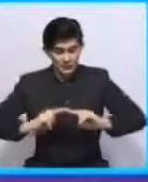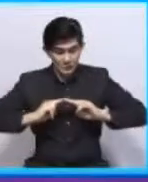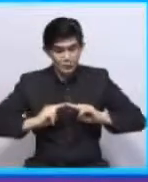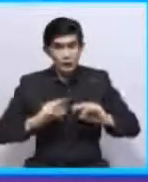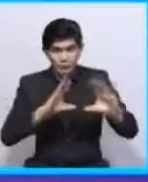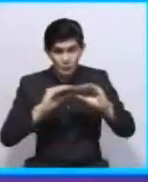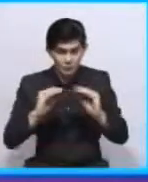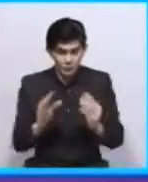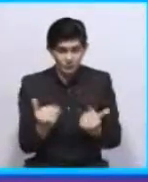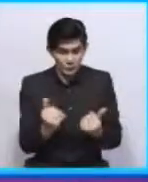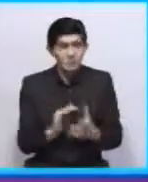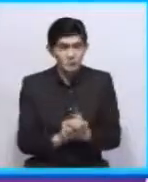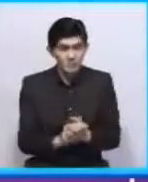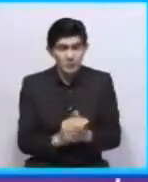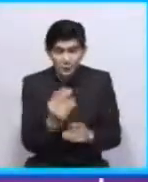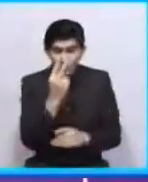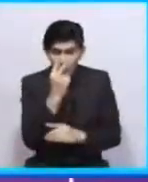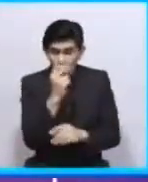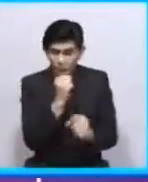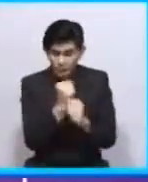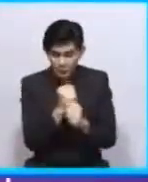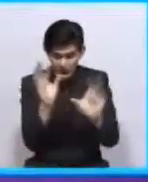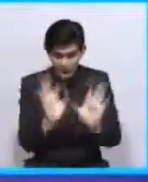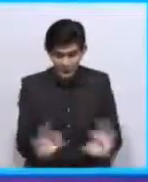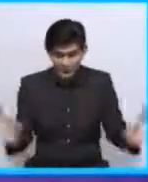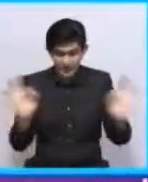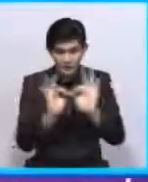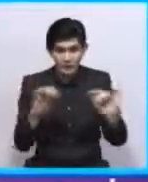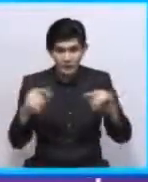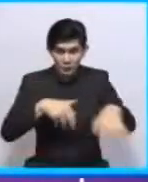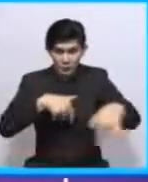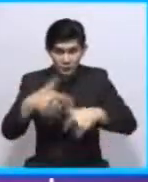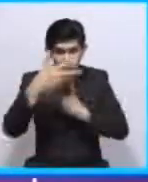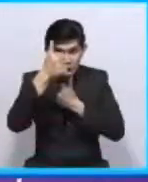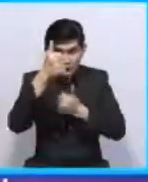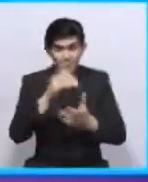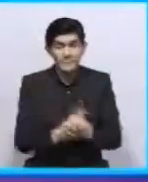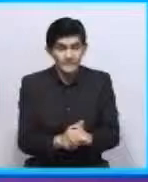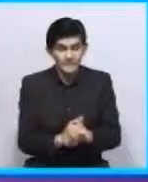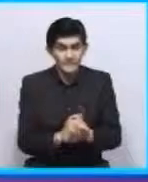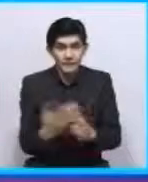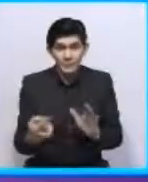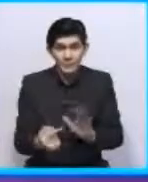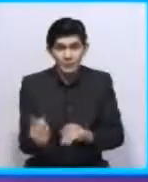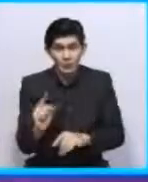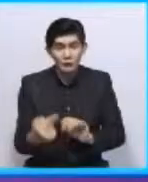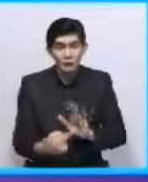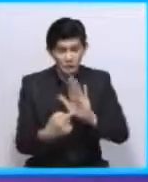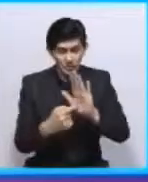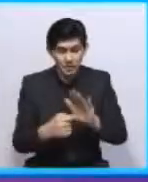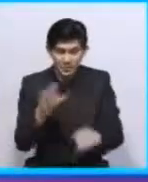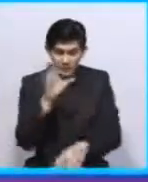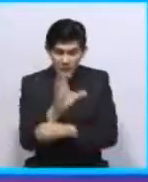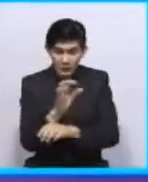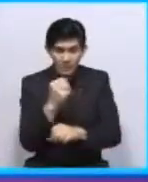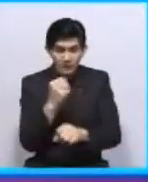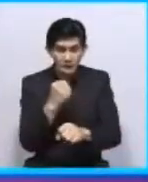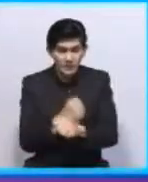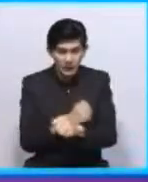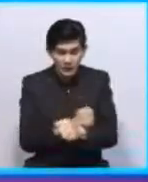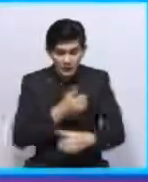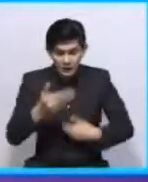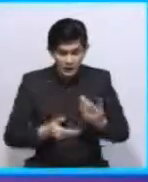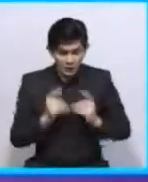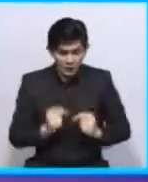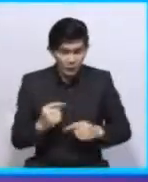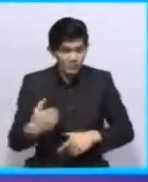ซึ่งการประชุมครั้งนี้ค่ะก็จะเป็นการติดตามงานในคดีสำคัญที่สาธารณชนให้ความสนใจอาทิคดีการค้ามนุษย์ของสถานบริการวิกตอเ